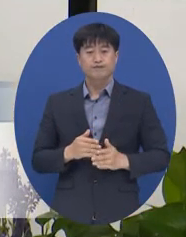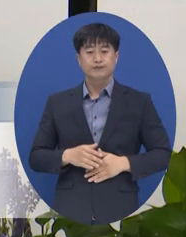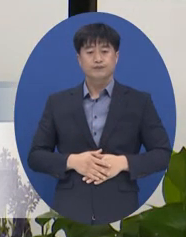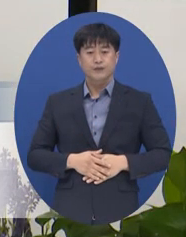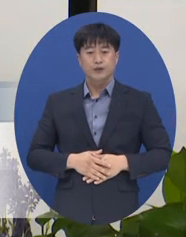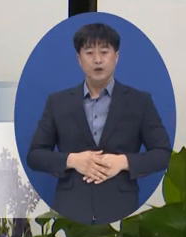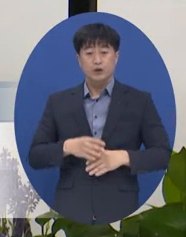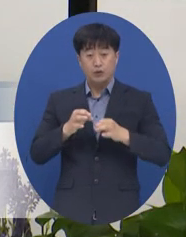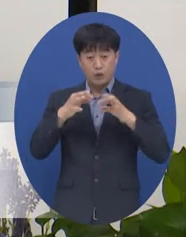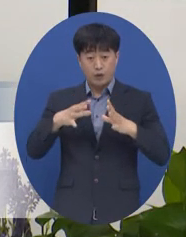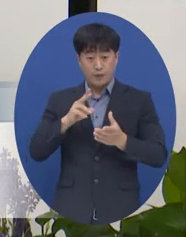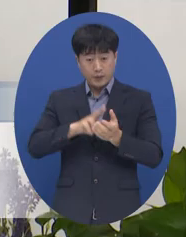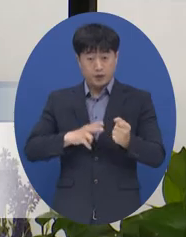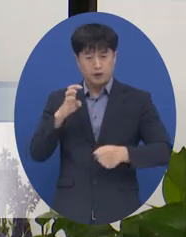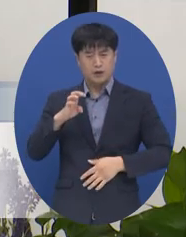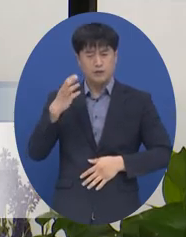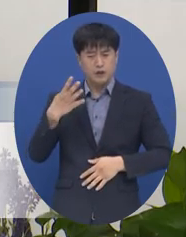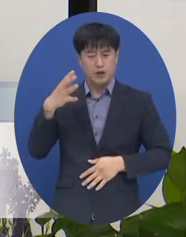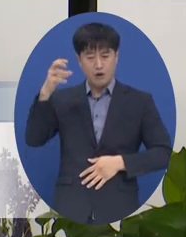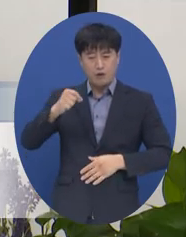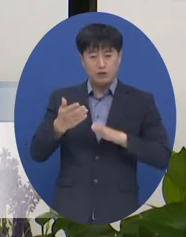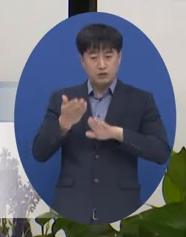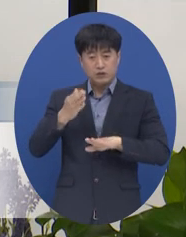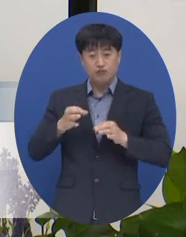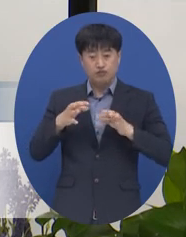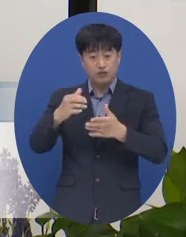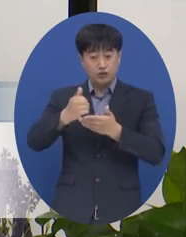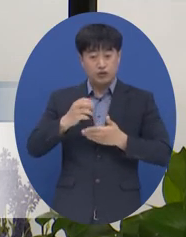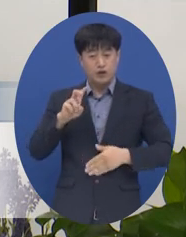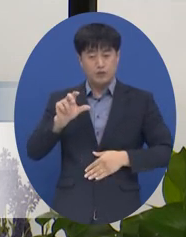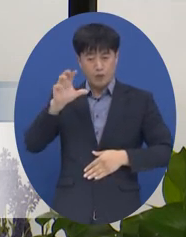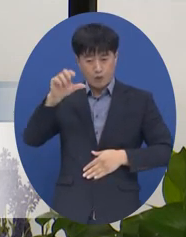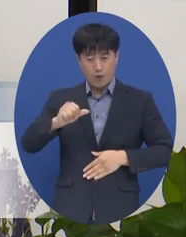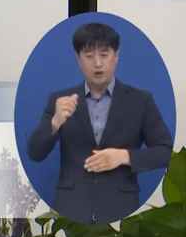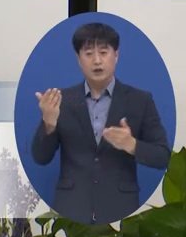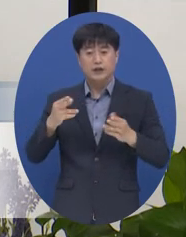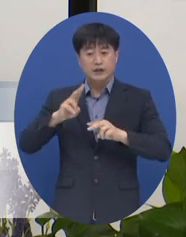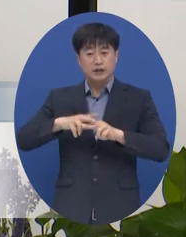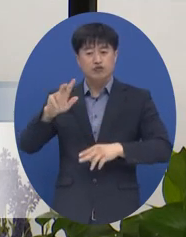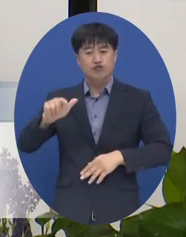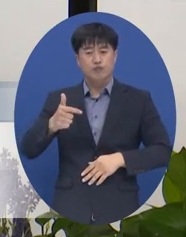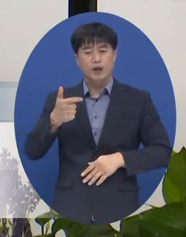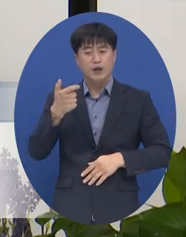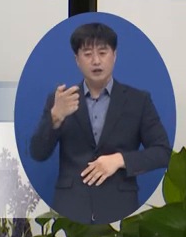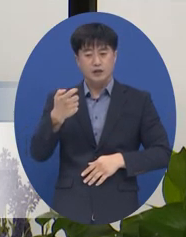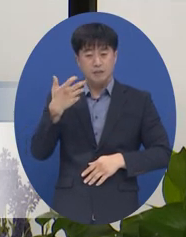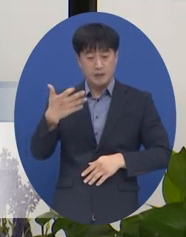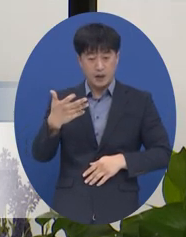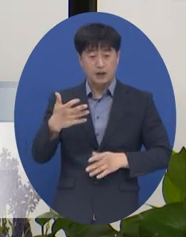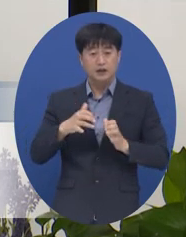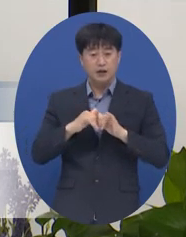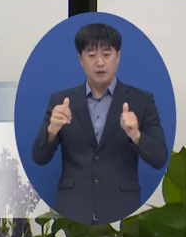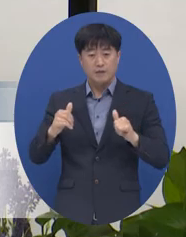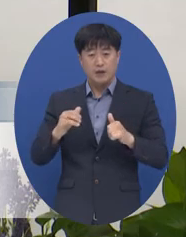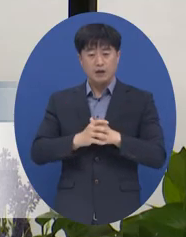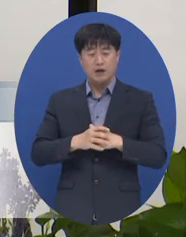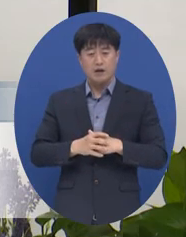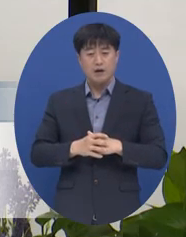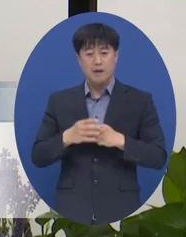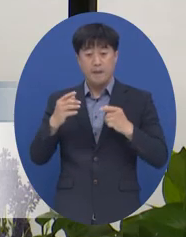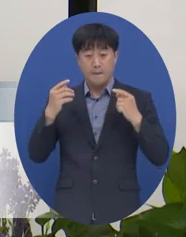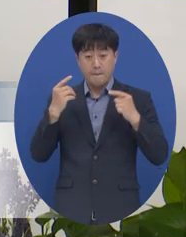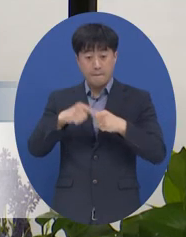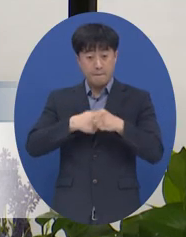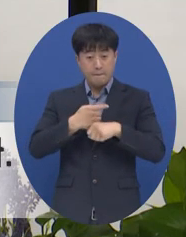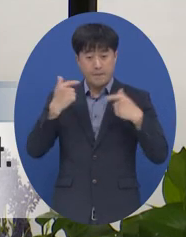매출액은 44억 원 이상, 투자 유치는 25억 원, 일자리 창출 618명 등 매해 사업에 참여한 대학생들이 꾸준히 성과를